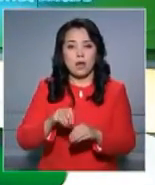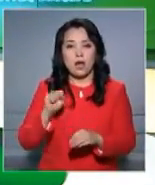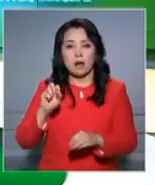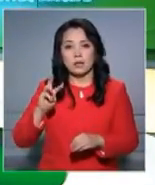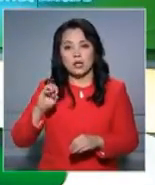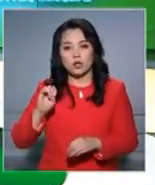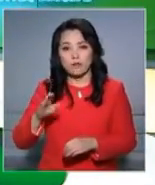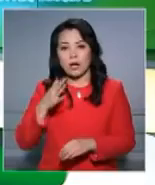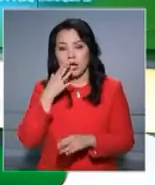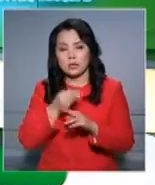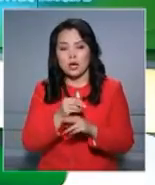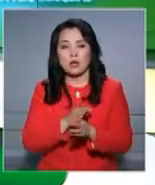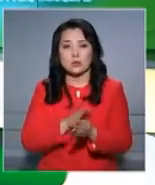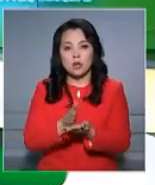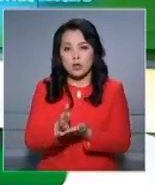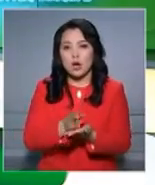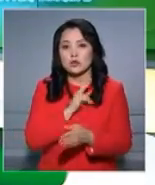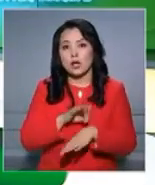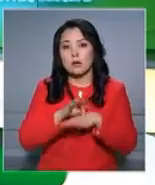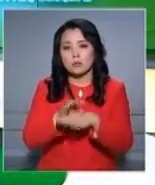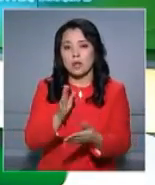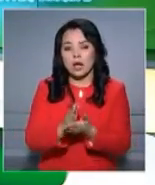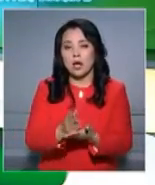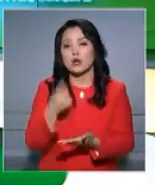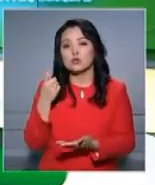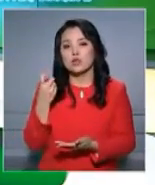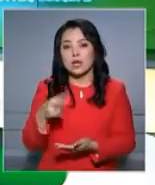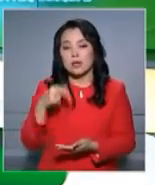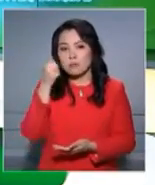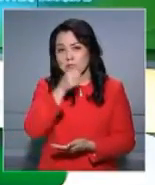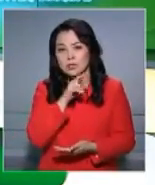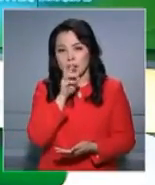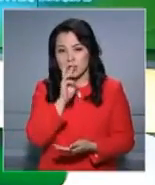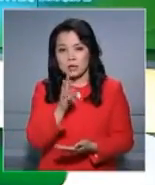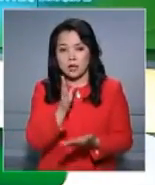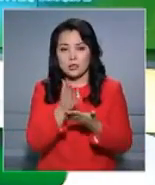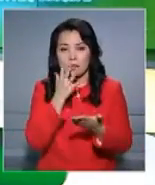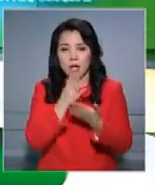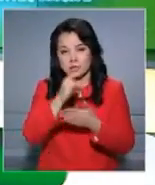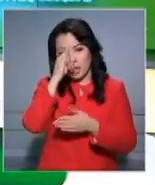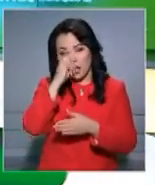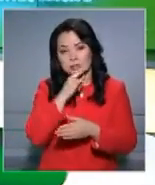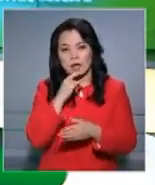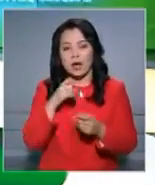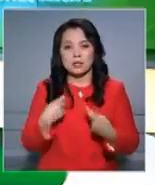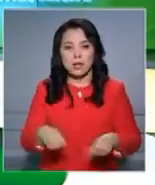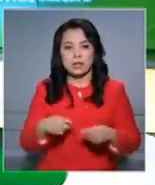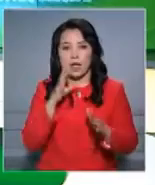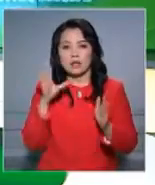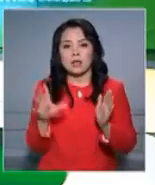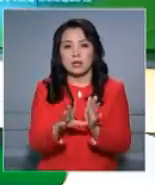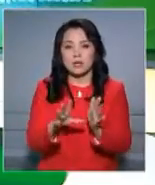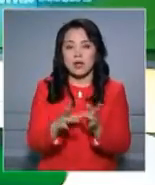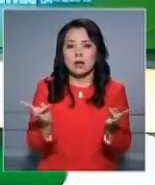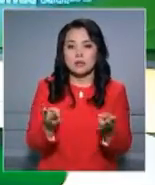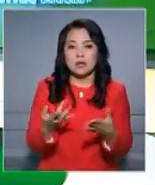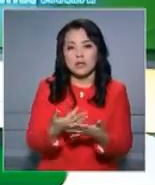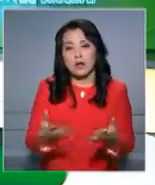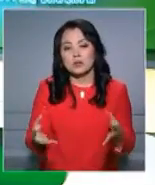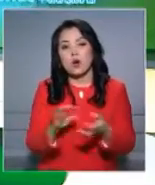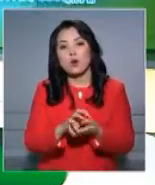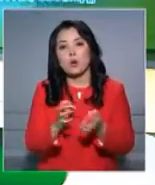келеді. Әулеттің жалпы еңбек өтілі 120 жылға жақын. Ал Қазақстан нарығындағы энергетика өндірісіне қажетті